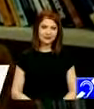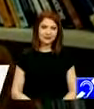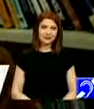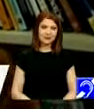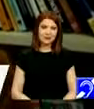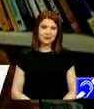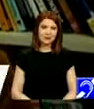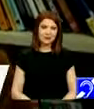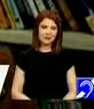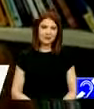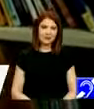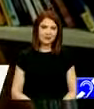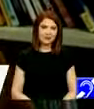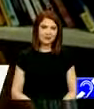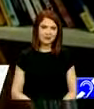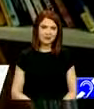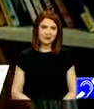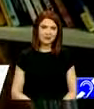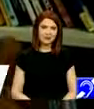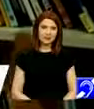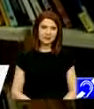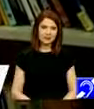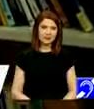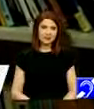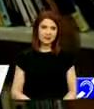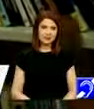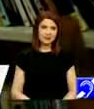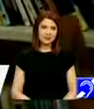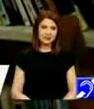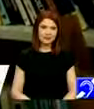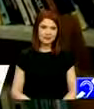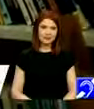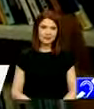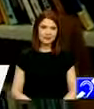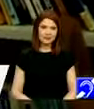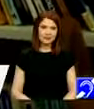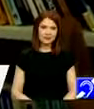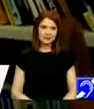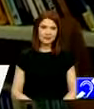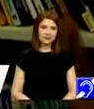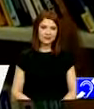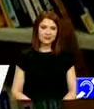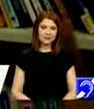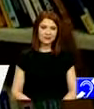country where we live now, and with pleasure